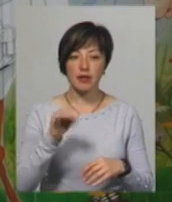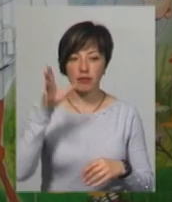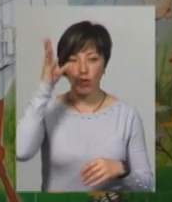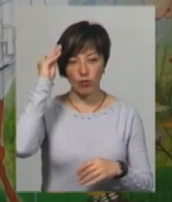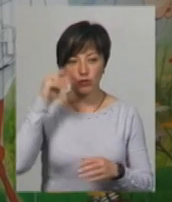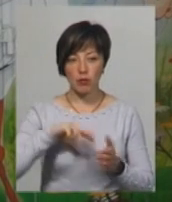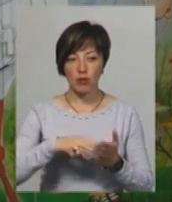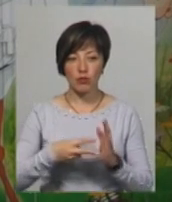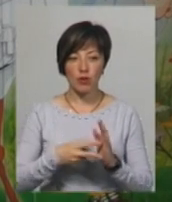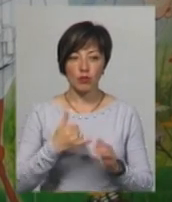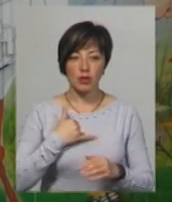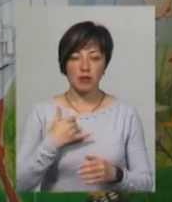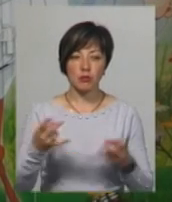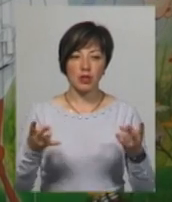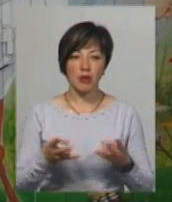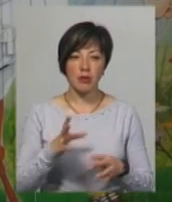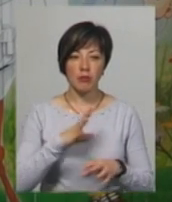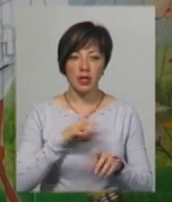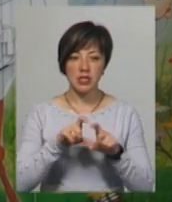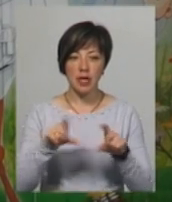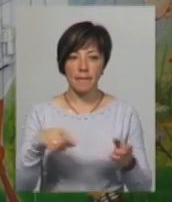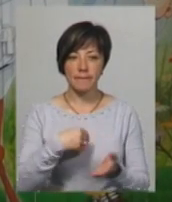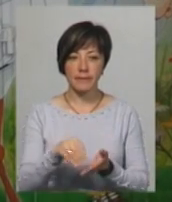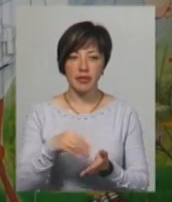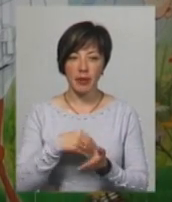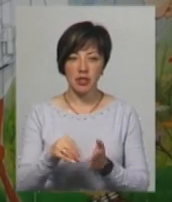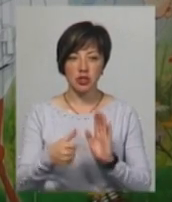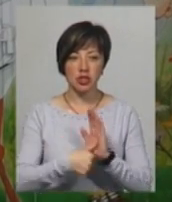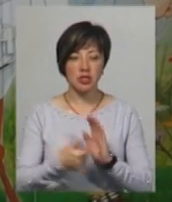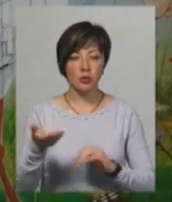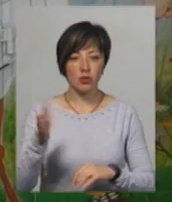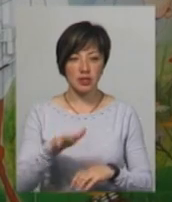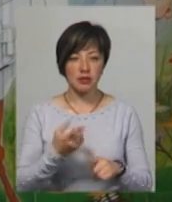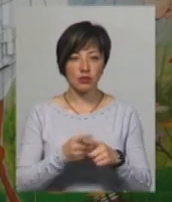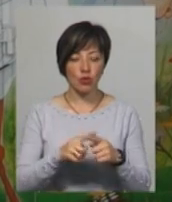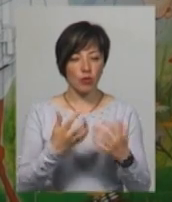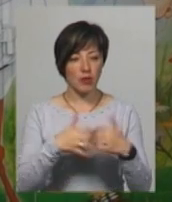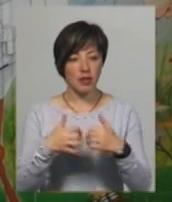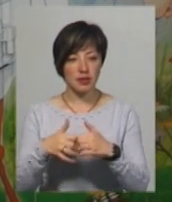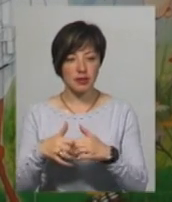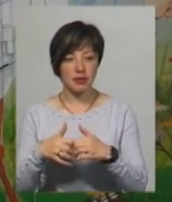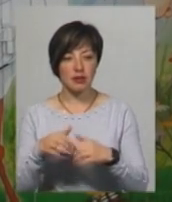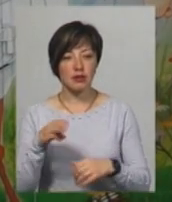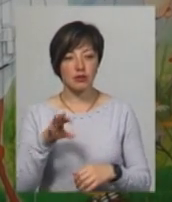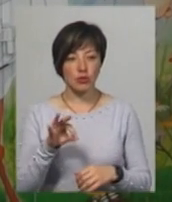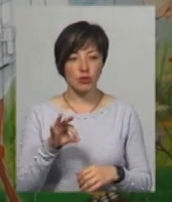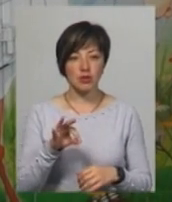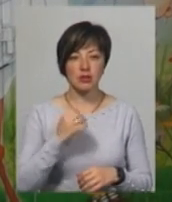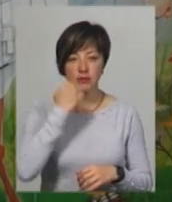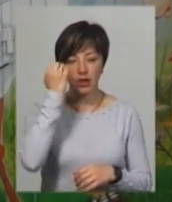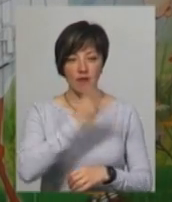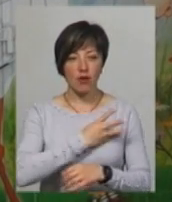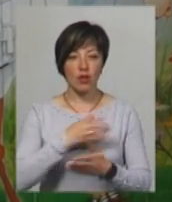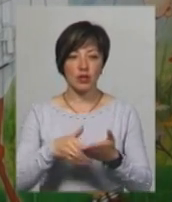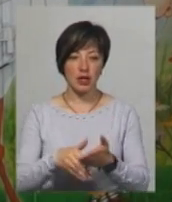що ми планували, і в нас потреба була закладу в придбанні, я вже говорила, 6 одиниць цього обладнання, то практично завдяки